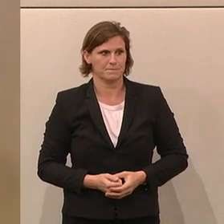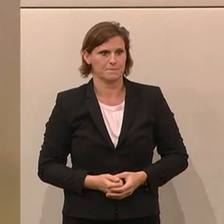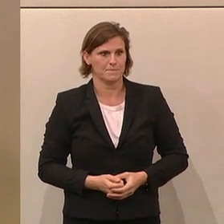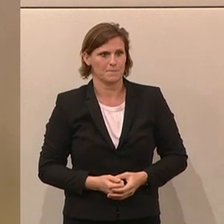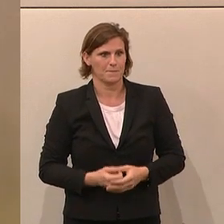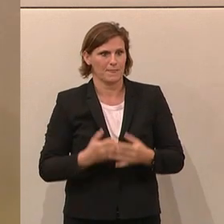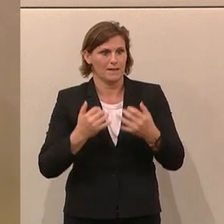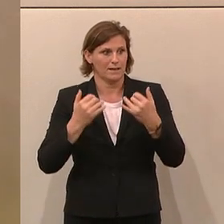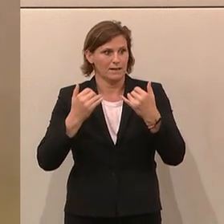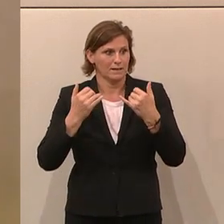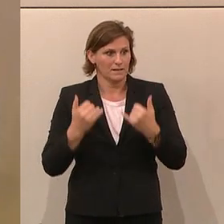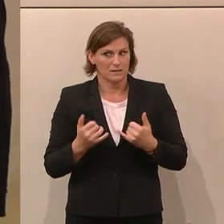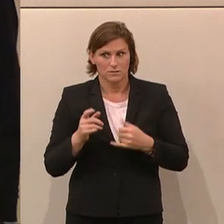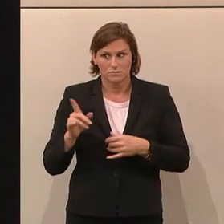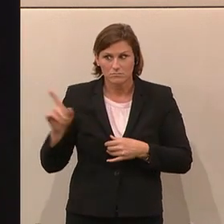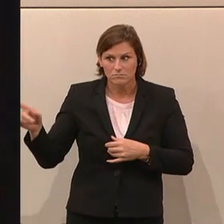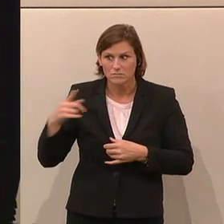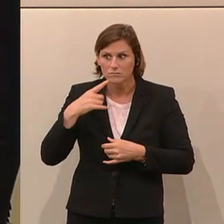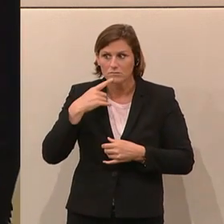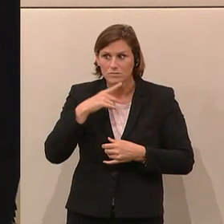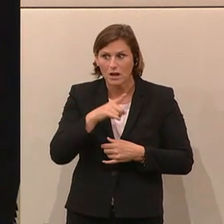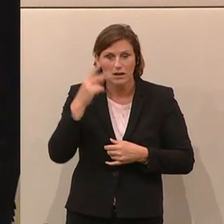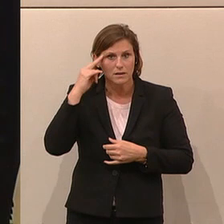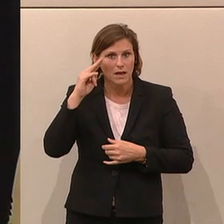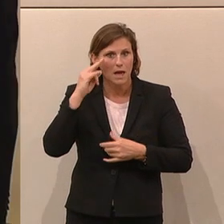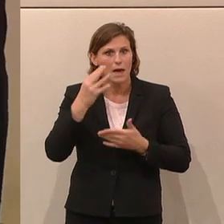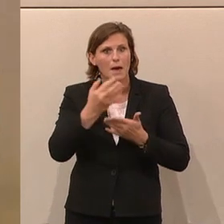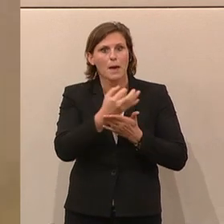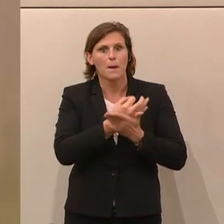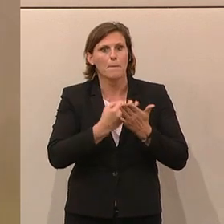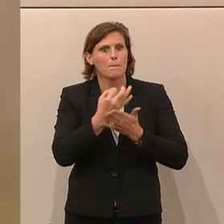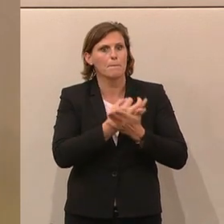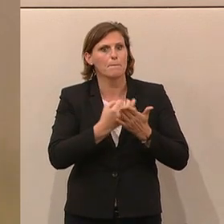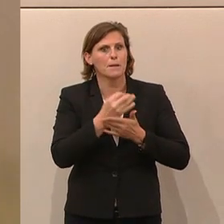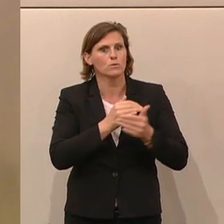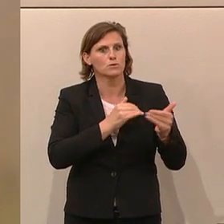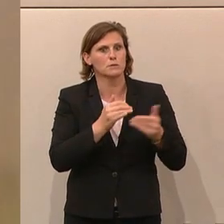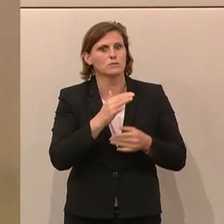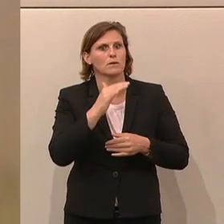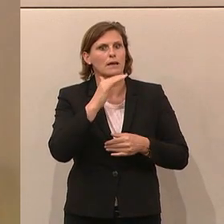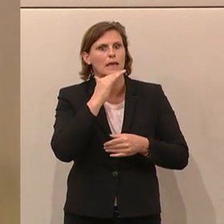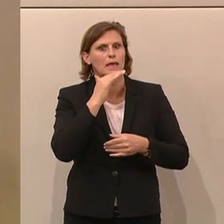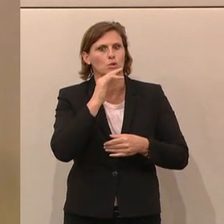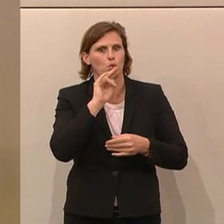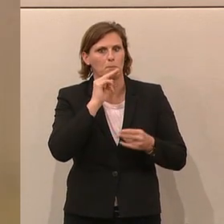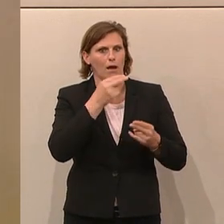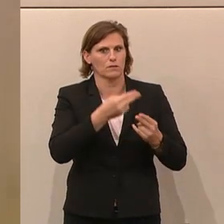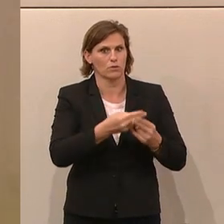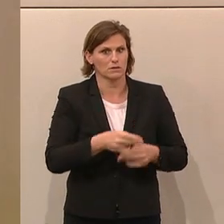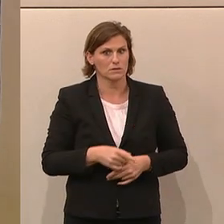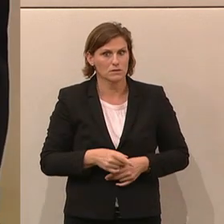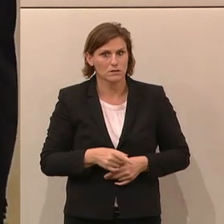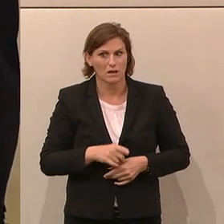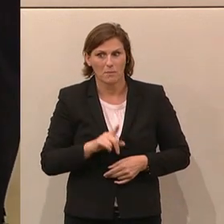Jetzt sagen Sie uns, der Herr Bildungsminister hätte hier ausführlich geantwortet. Er hat